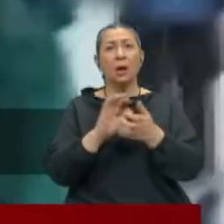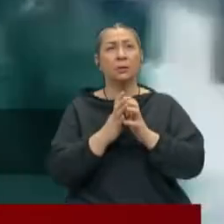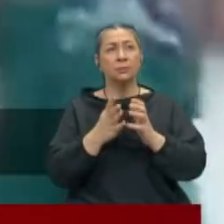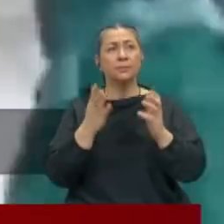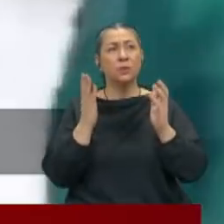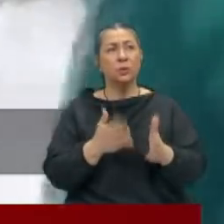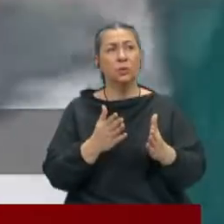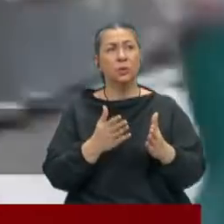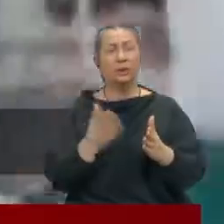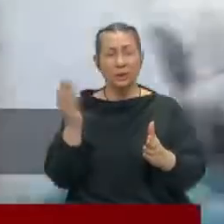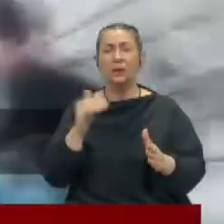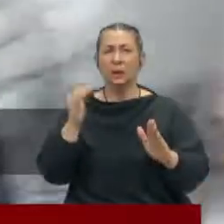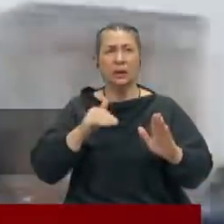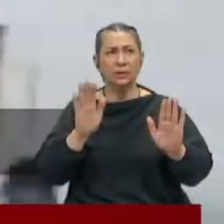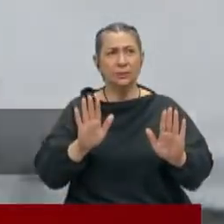Tüh ya.